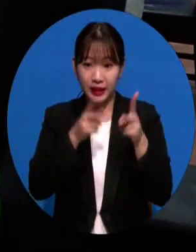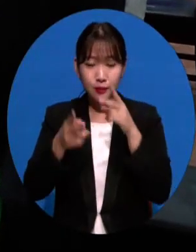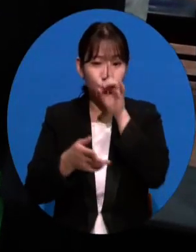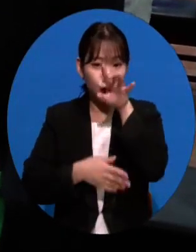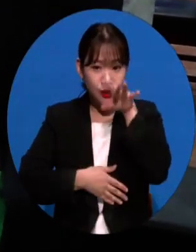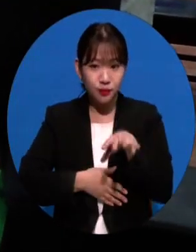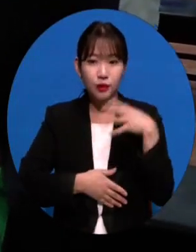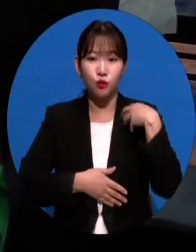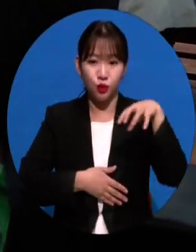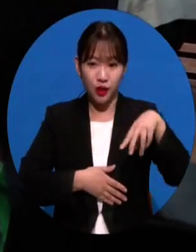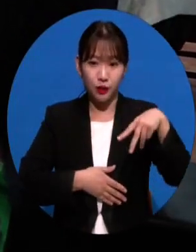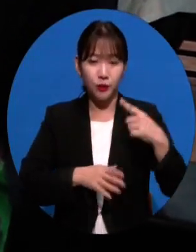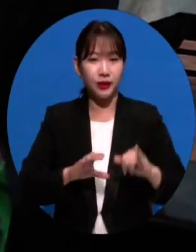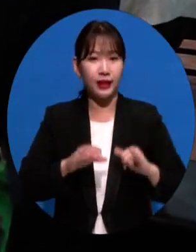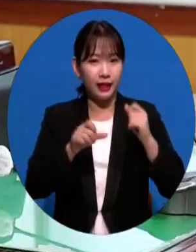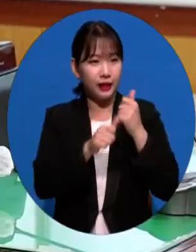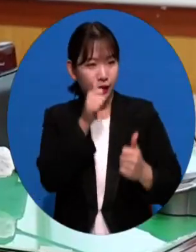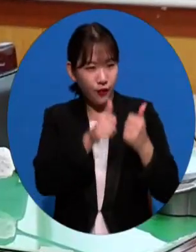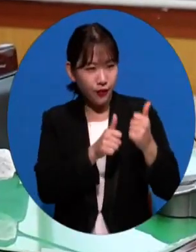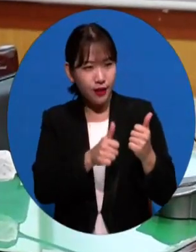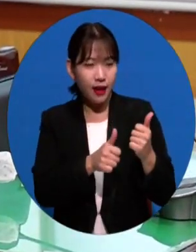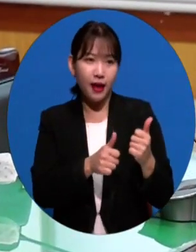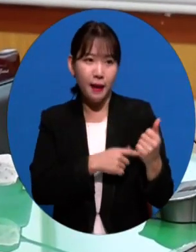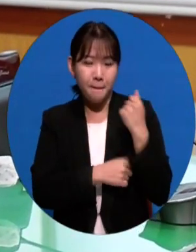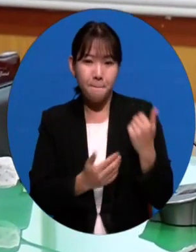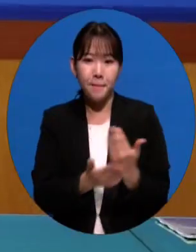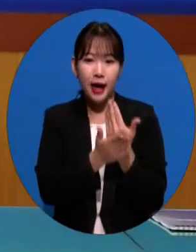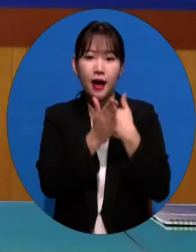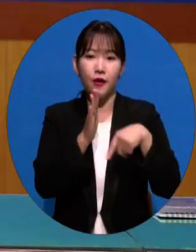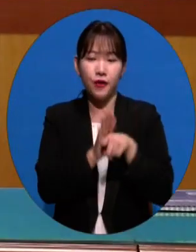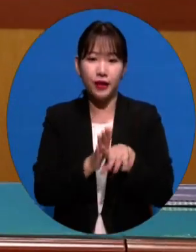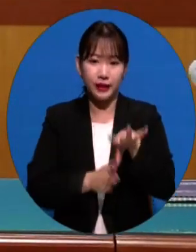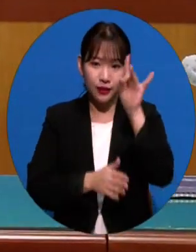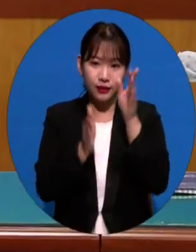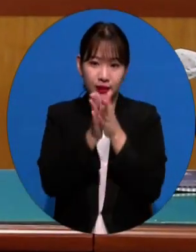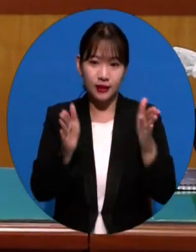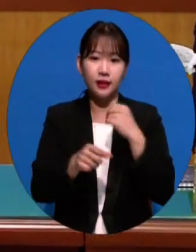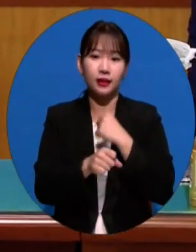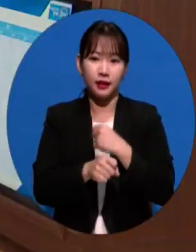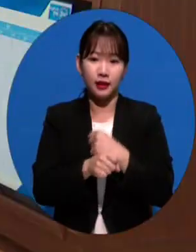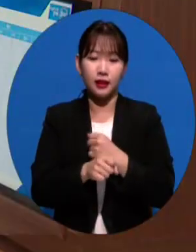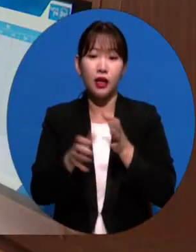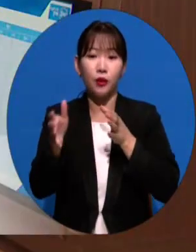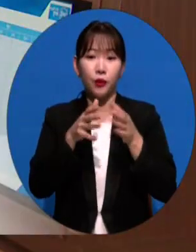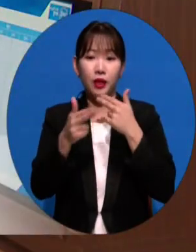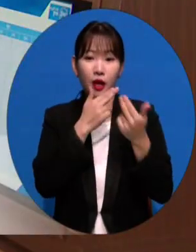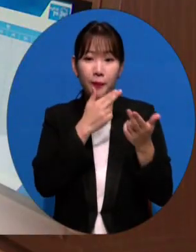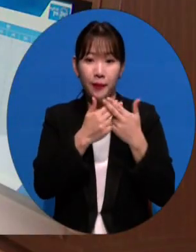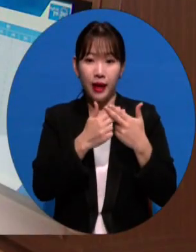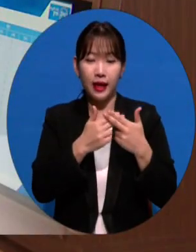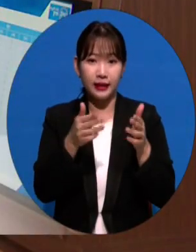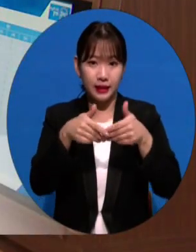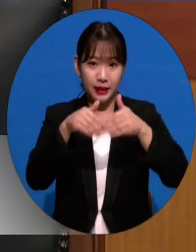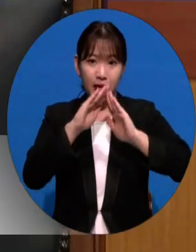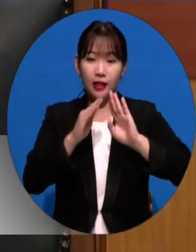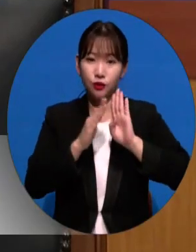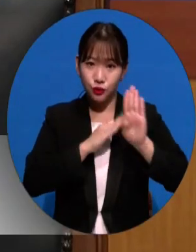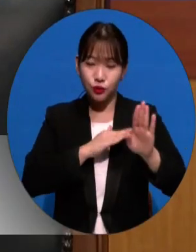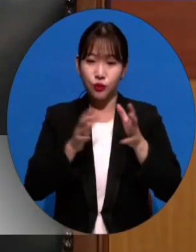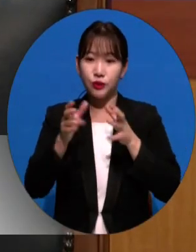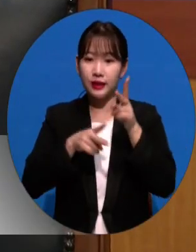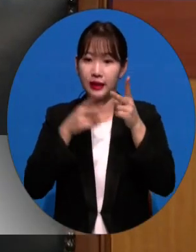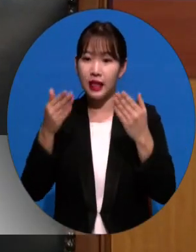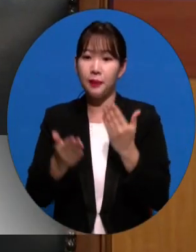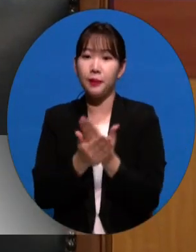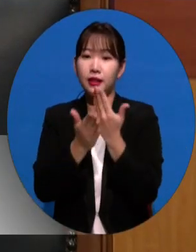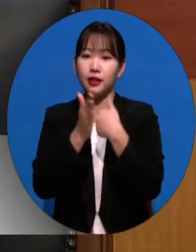세계적인 경쟁력 확보를 위한 첫 발걸음을 내딛었습니다. 도자기 협동조합이 출범한 데 이어 도자산업